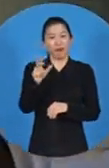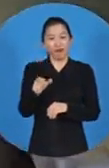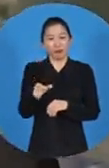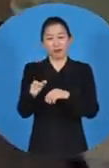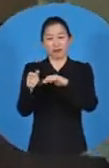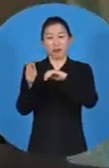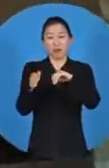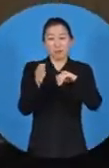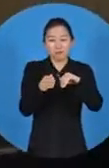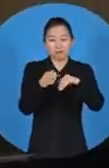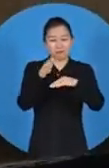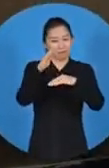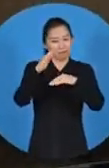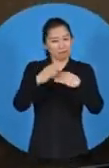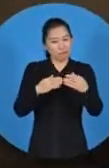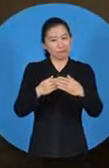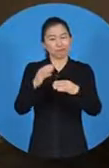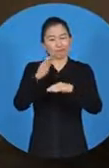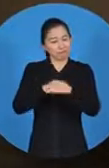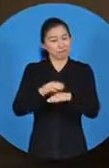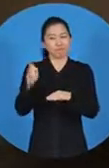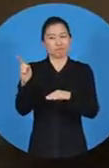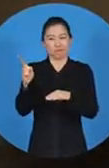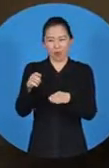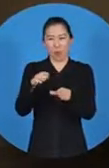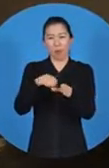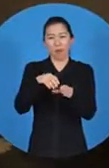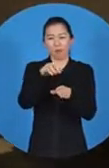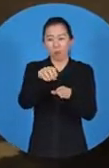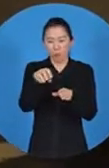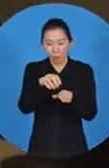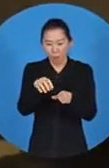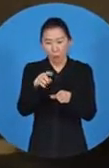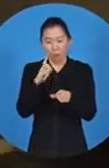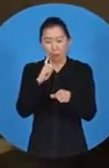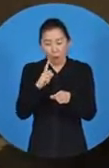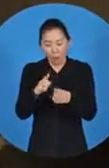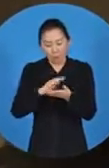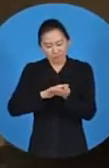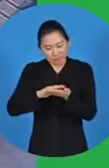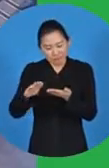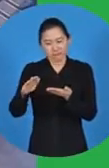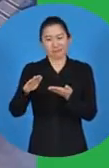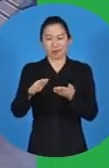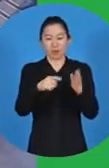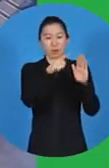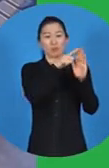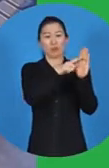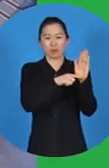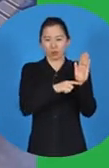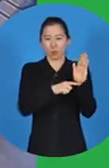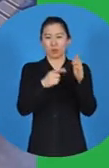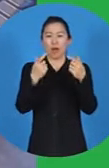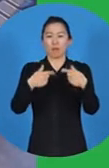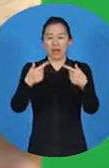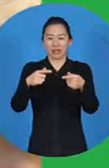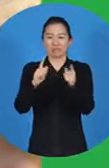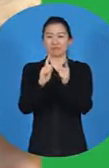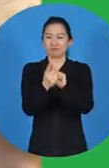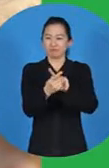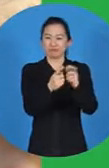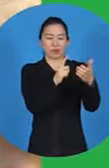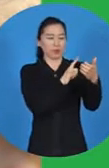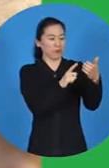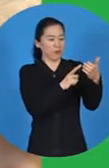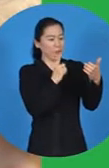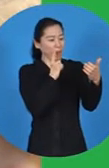り付けはイタリア料理での経験を生かし彩りよく、メニューはお店のツイッターやブログで毎日